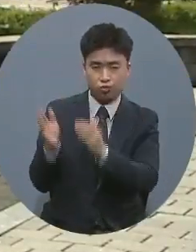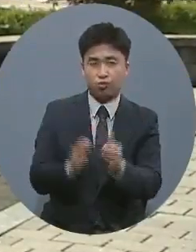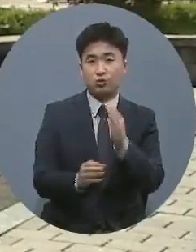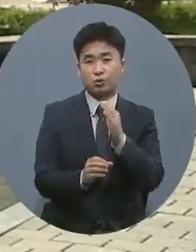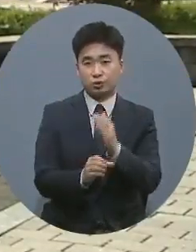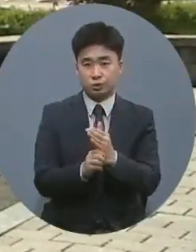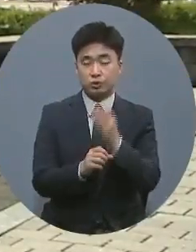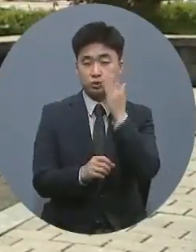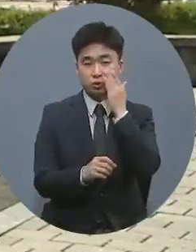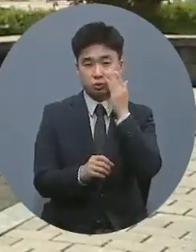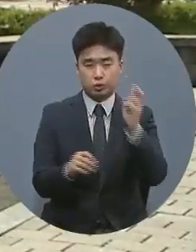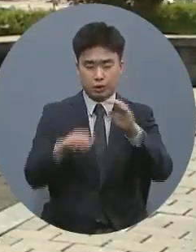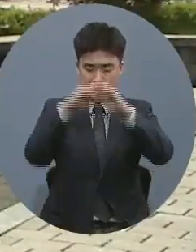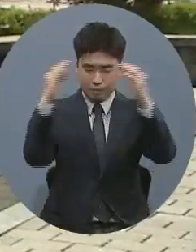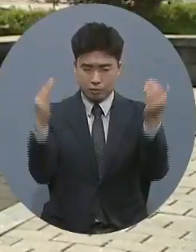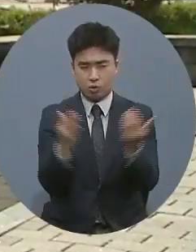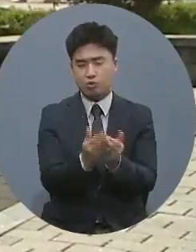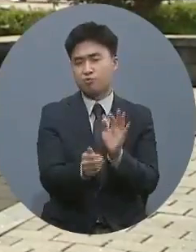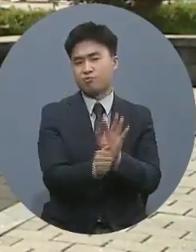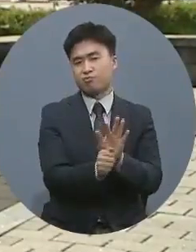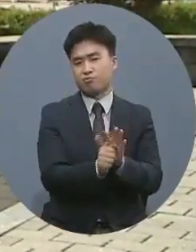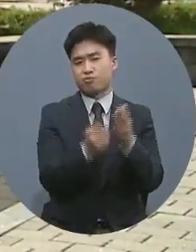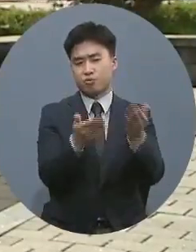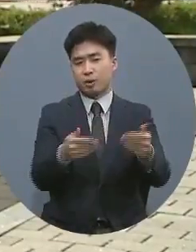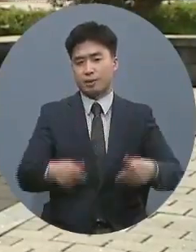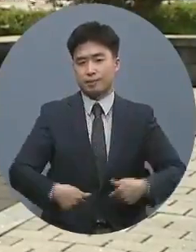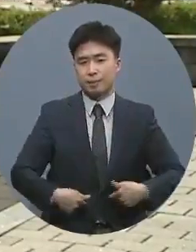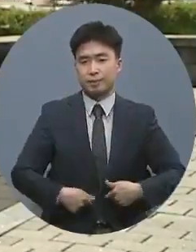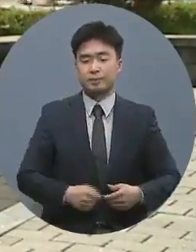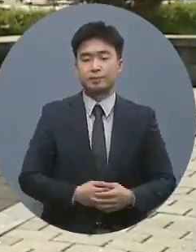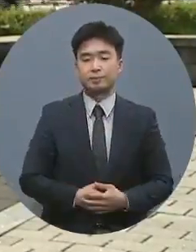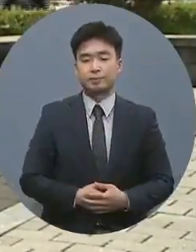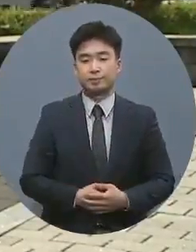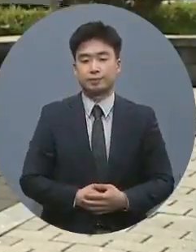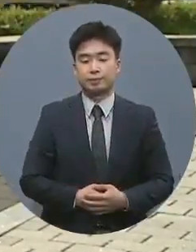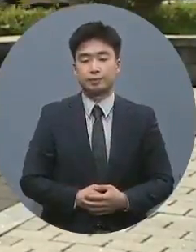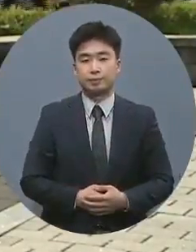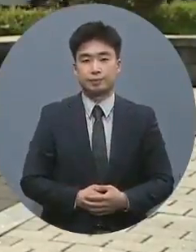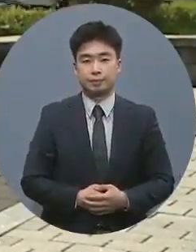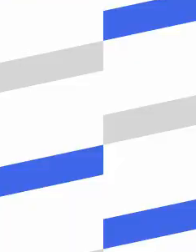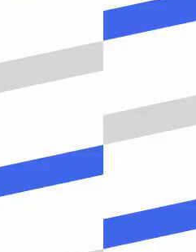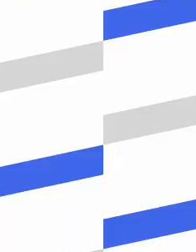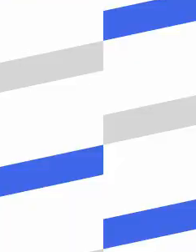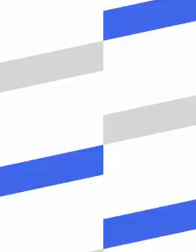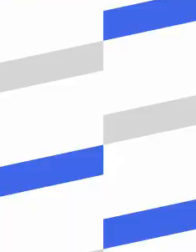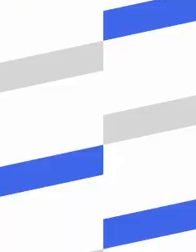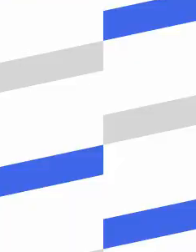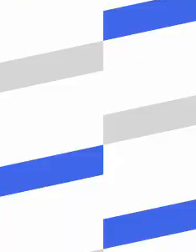울산대뿐만 아니라 울산 전체 차원의 대응이 필요한 상황입니다. MBC 뉴스 홍상춘입니다.